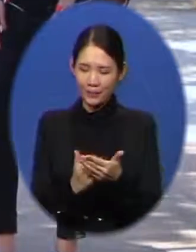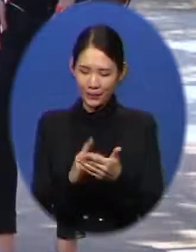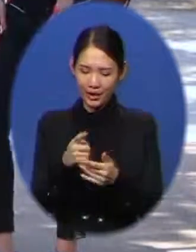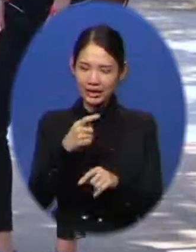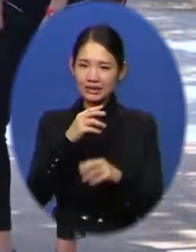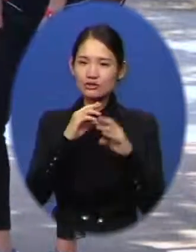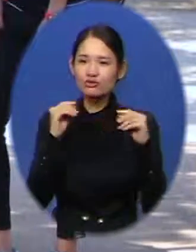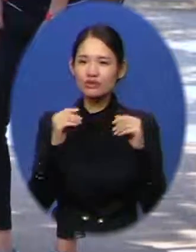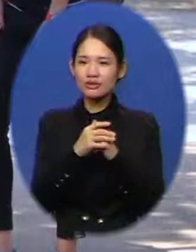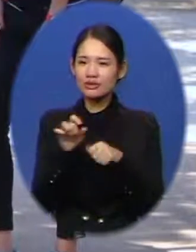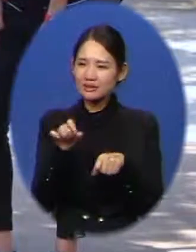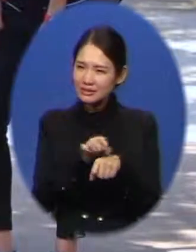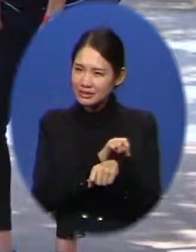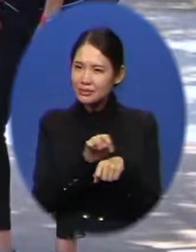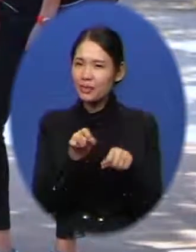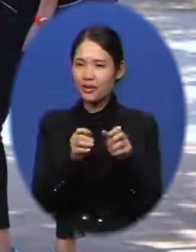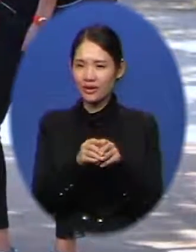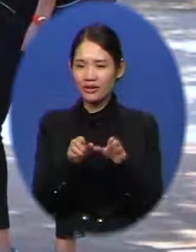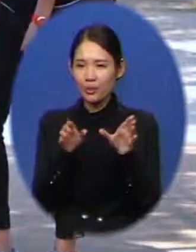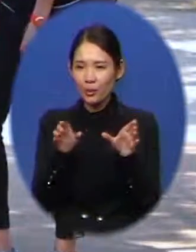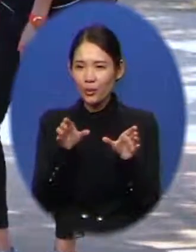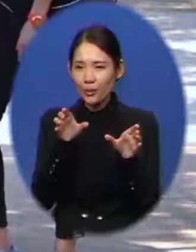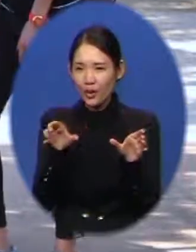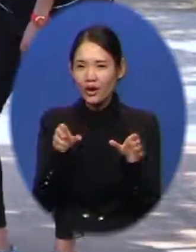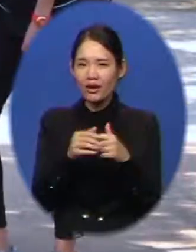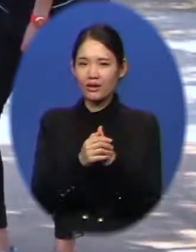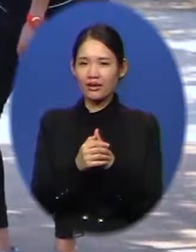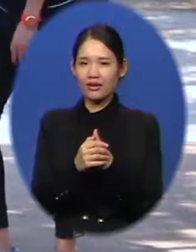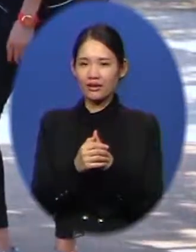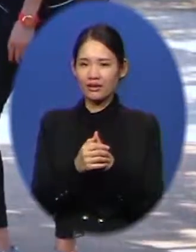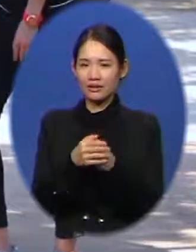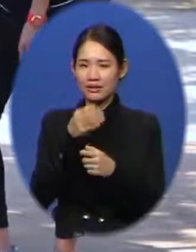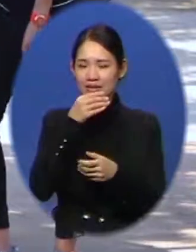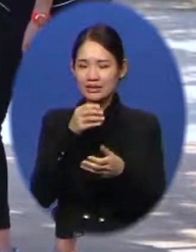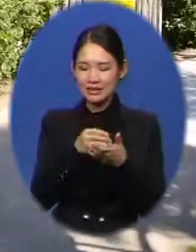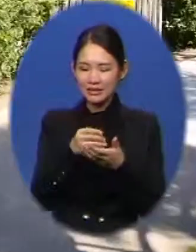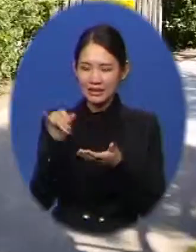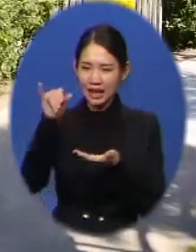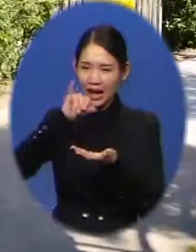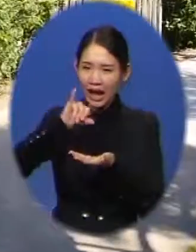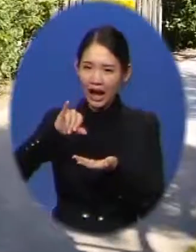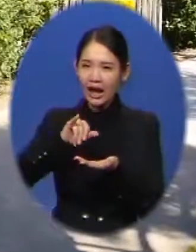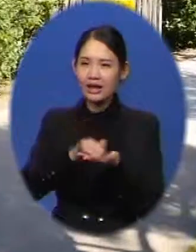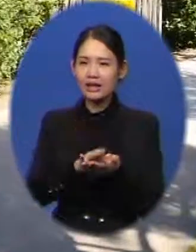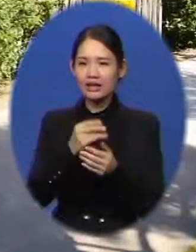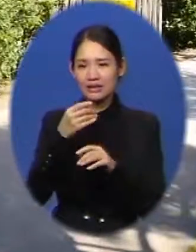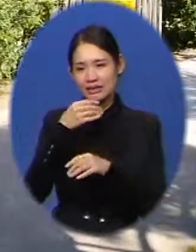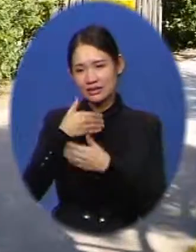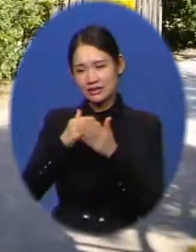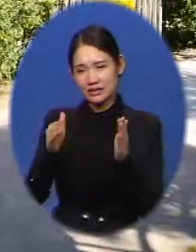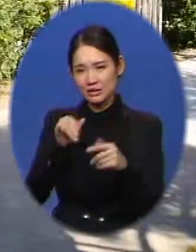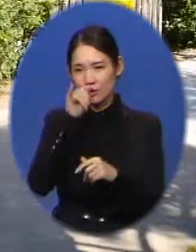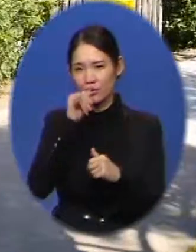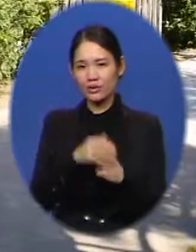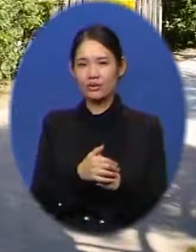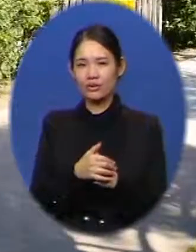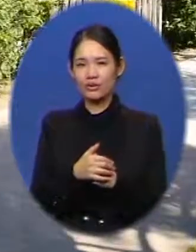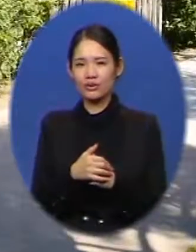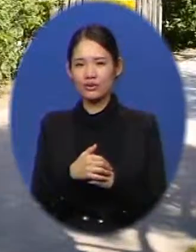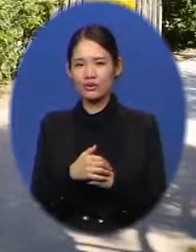약간 특별한 그 저 사이에는 또 차를 다려내는 뭐 차실이 있어요. 그래서 뭐 유일한